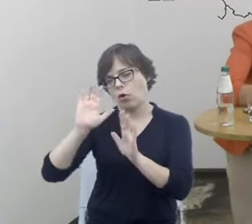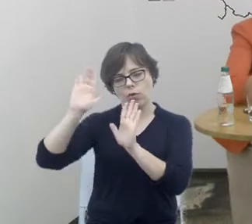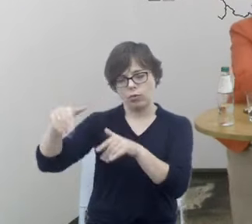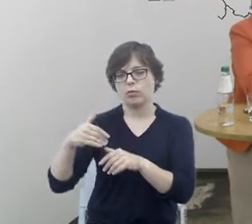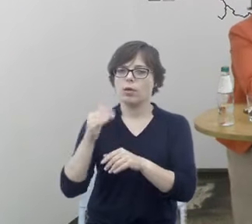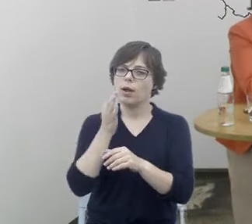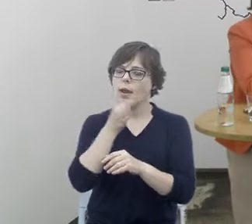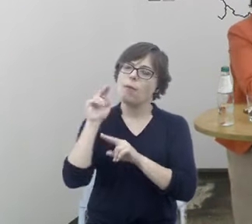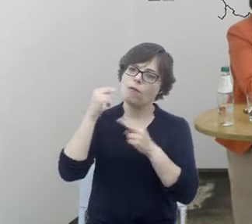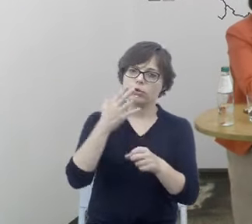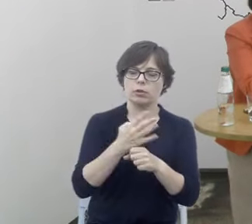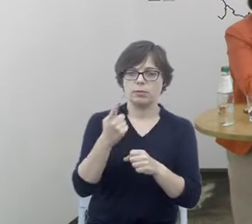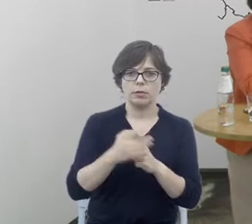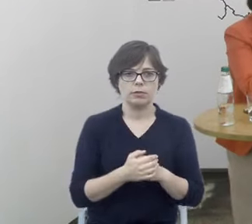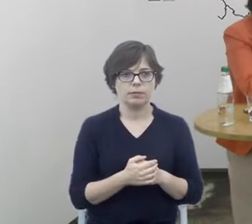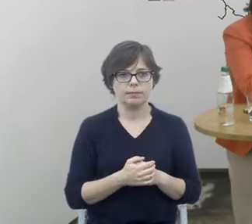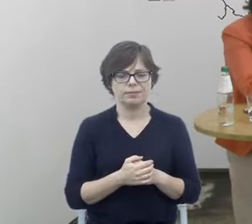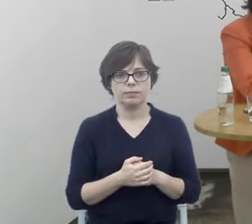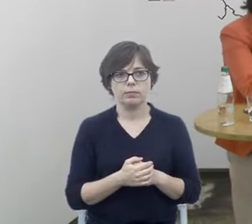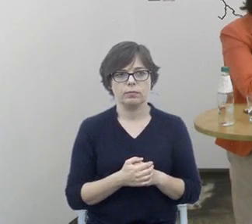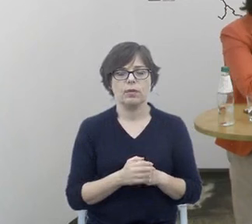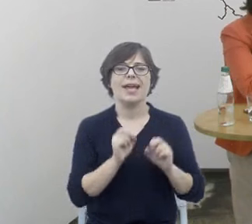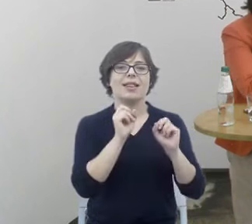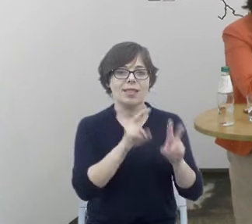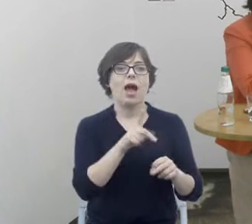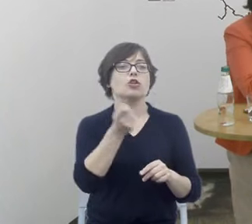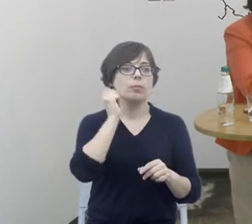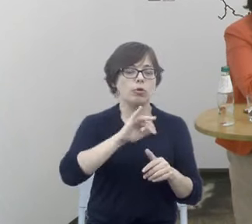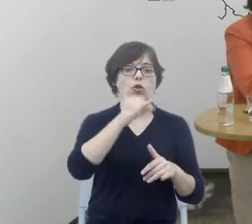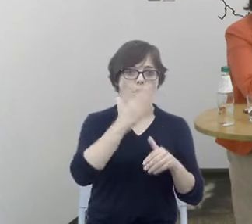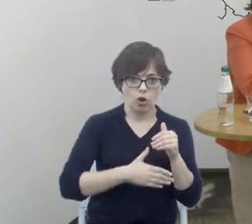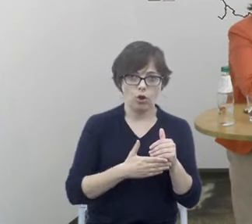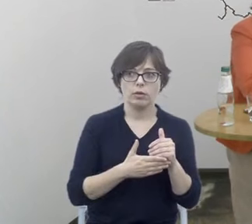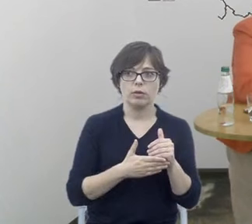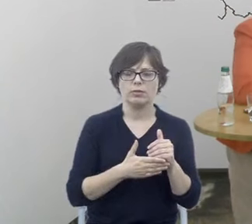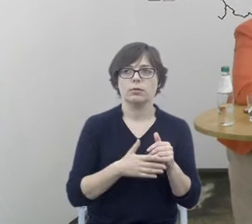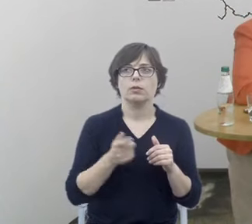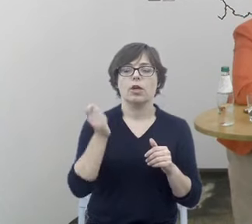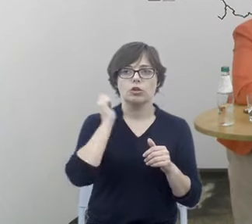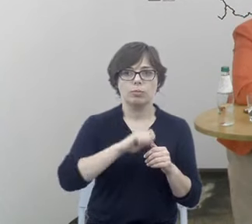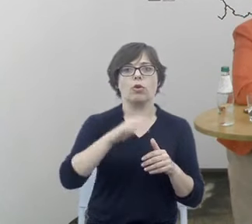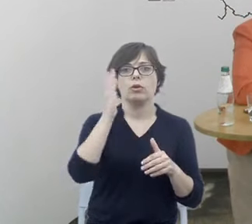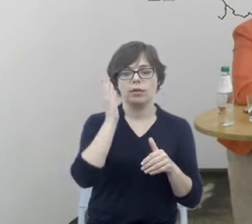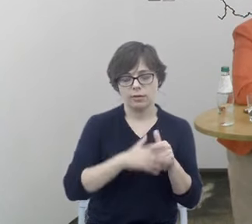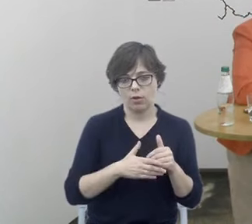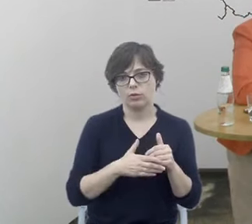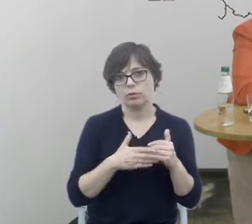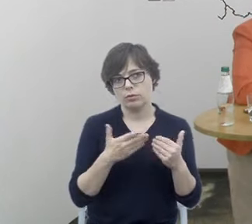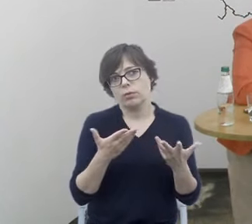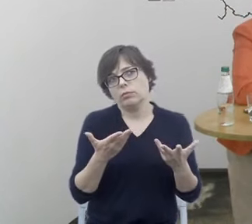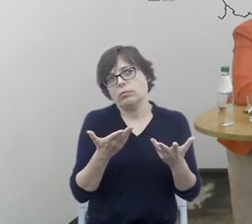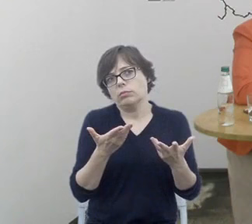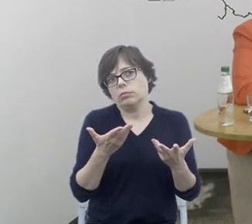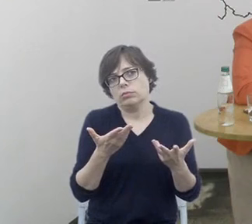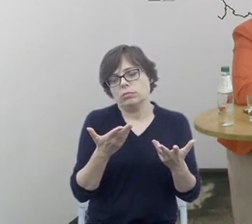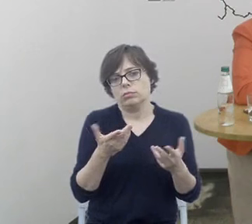później. No nie, no ale zbrodnia się zakończyła. No. Zbrodnia zakończyła się mordem, prawda?